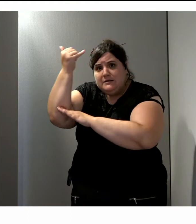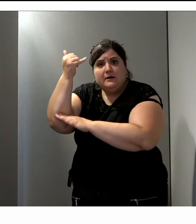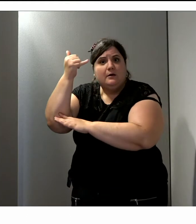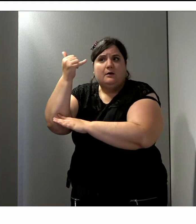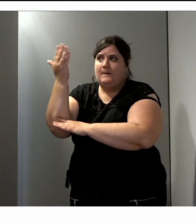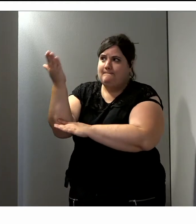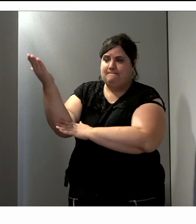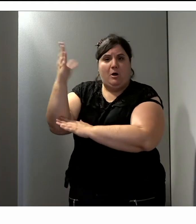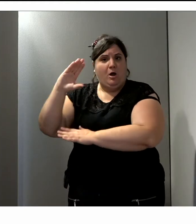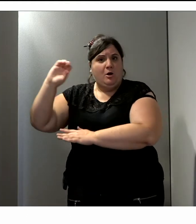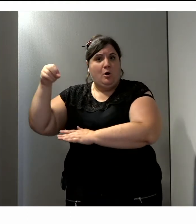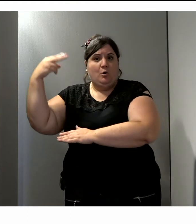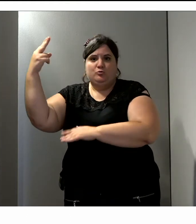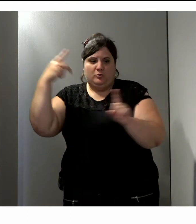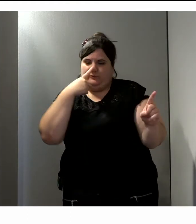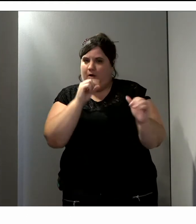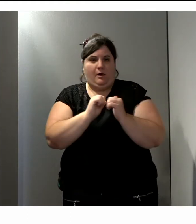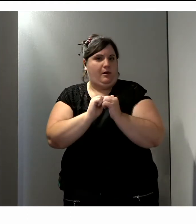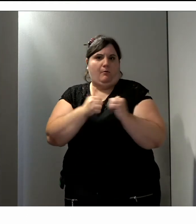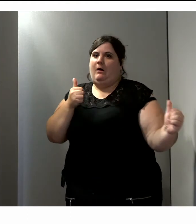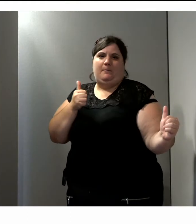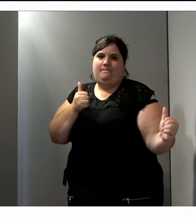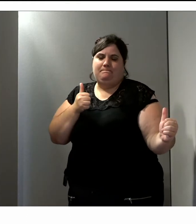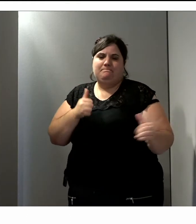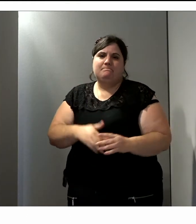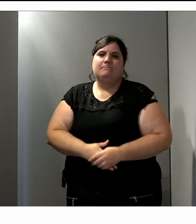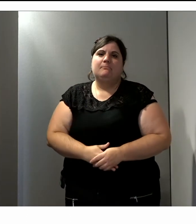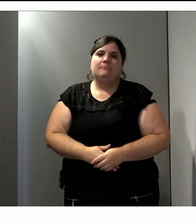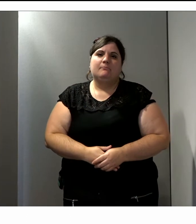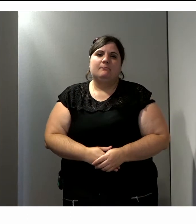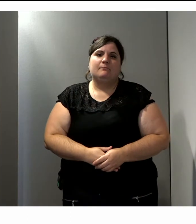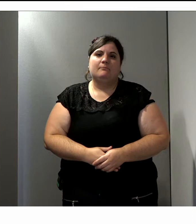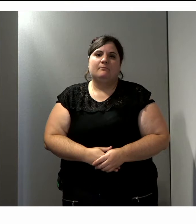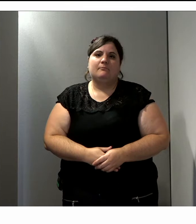handicap telle qu'elle est dans la Convention de l'ONU.